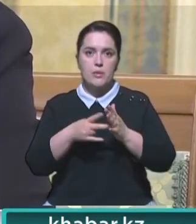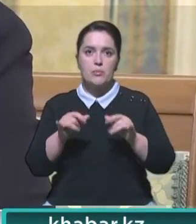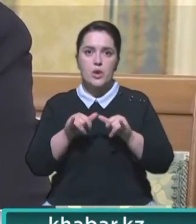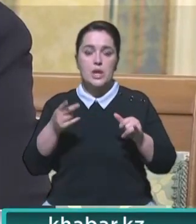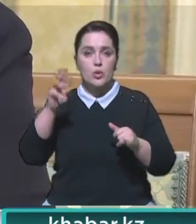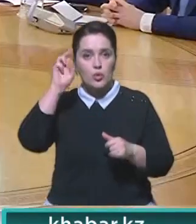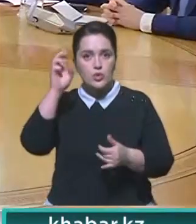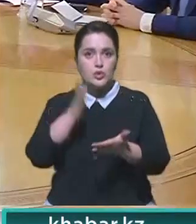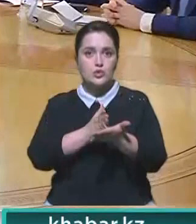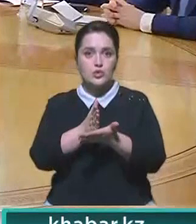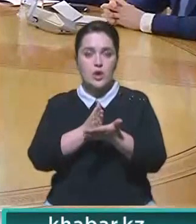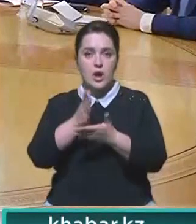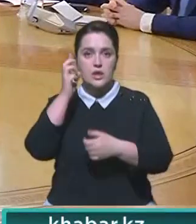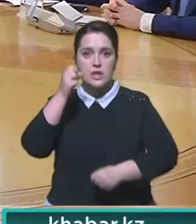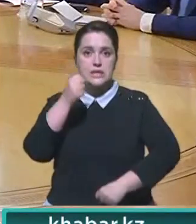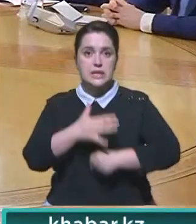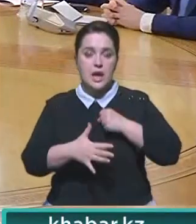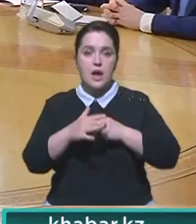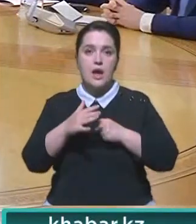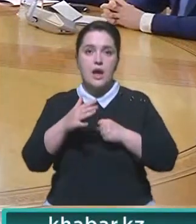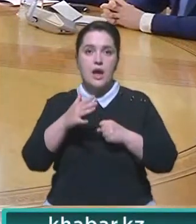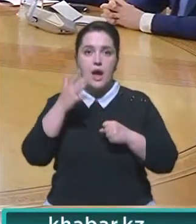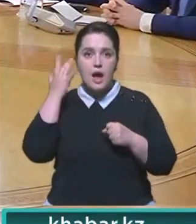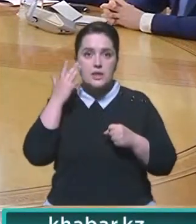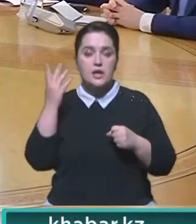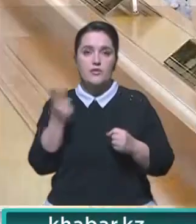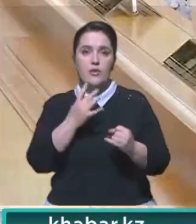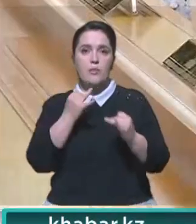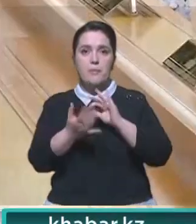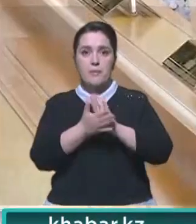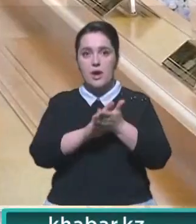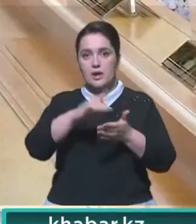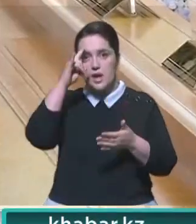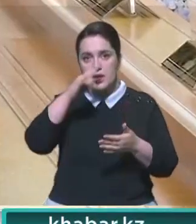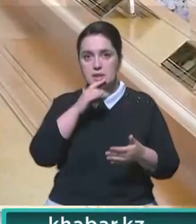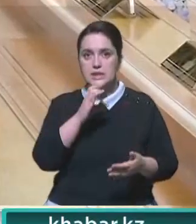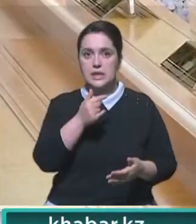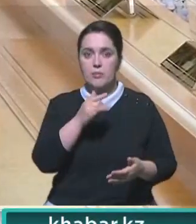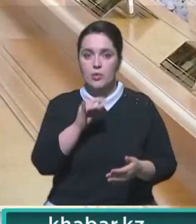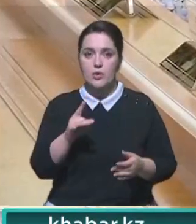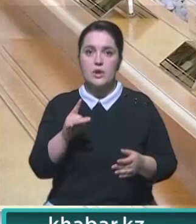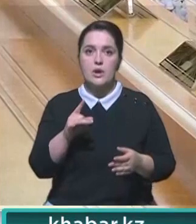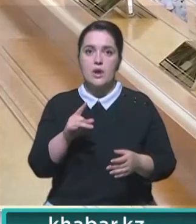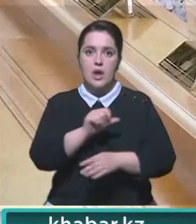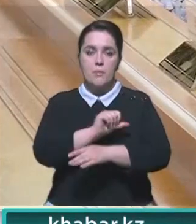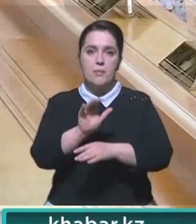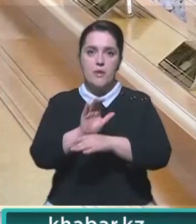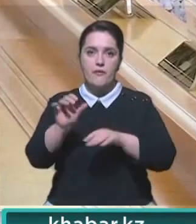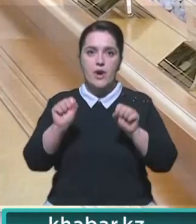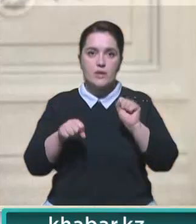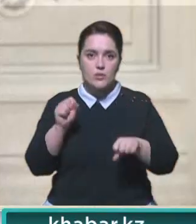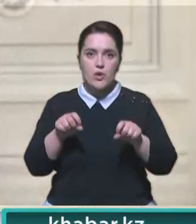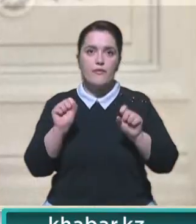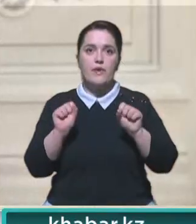потенциала для госслужащих стран Центральной Азии в ходе двусторонних переговоров лидера Казахстана и Сингапура обсудили расширение экспортных